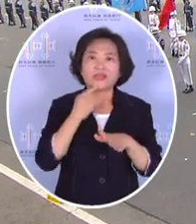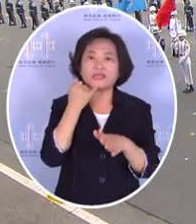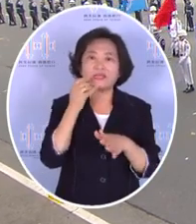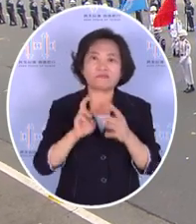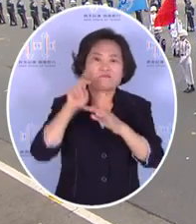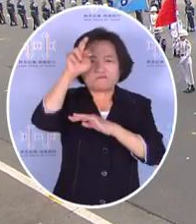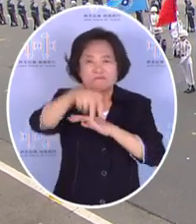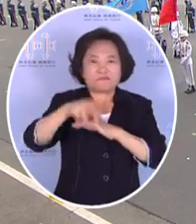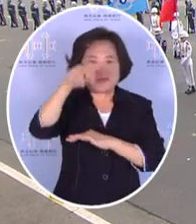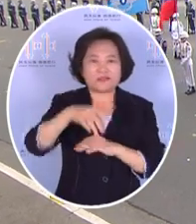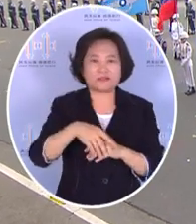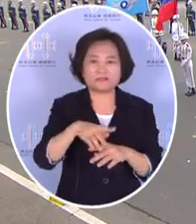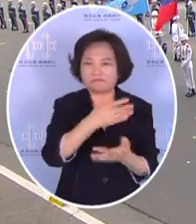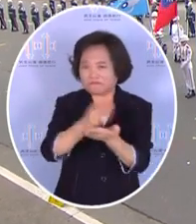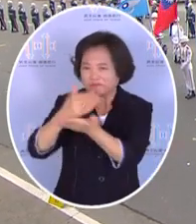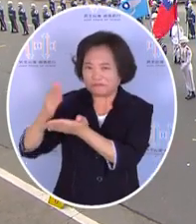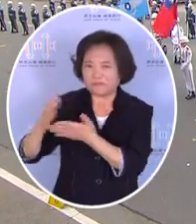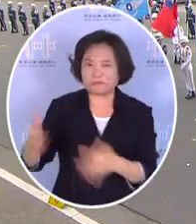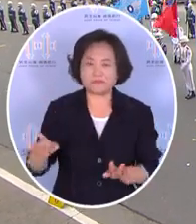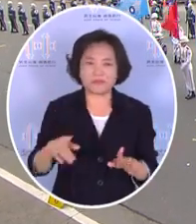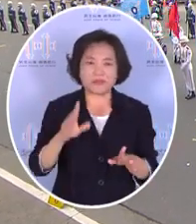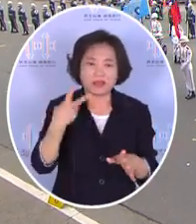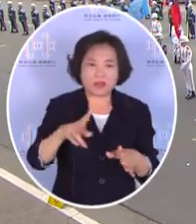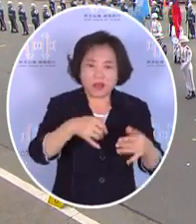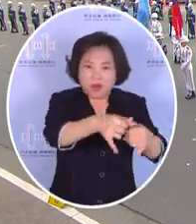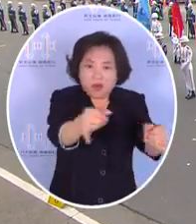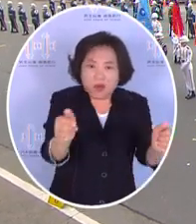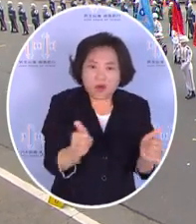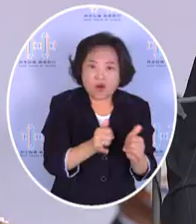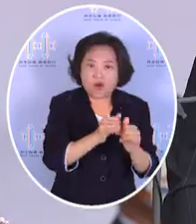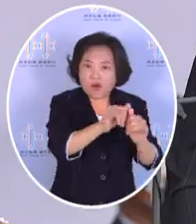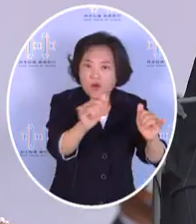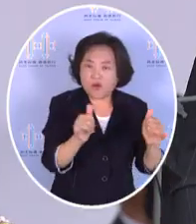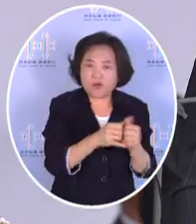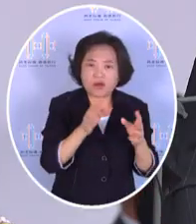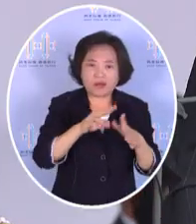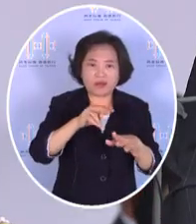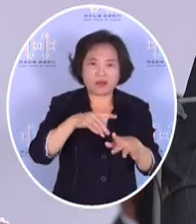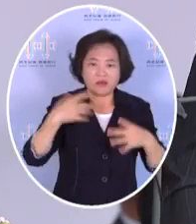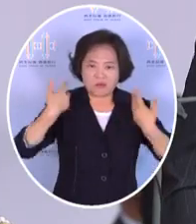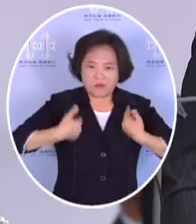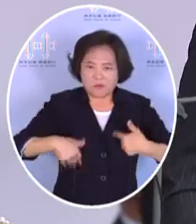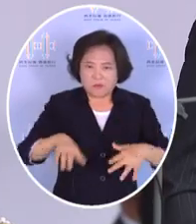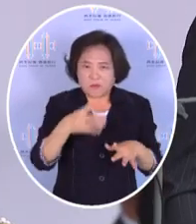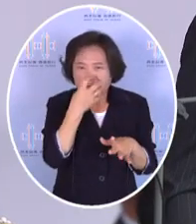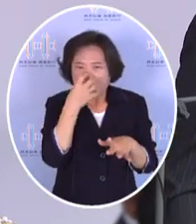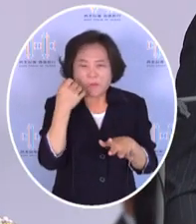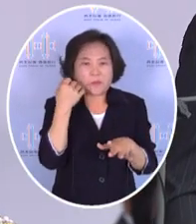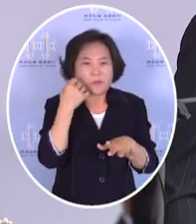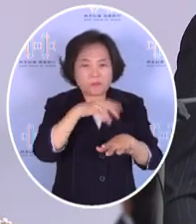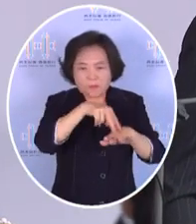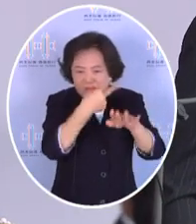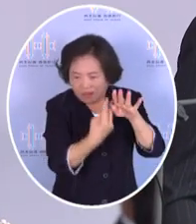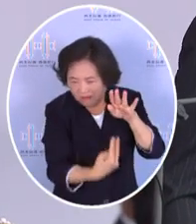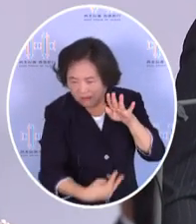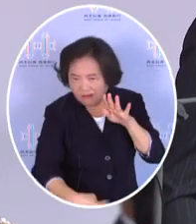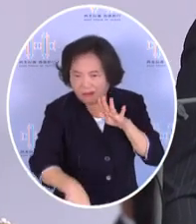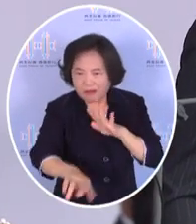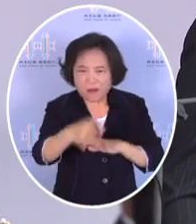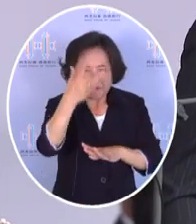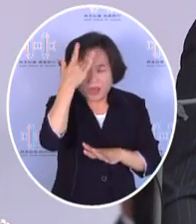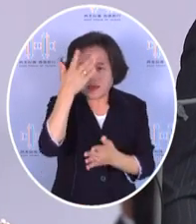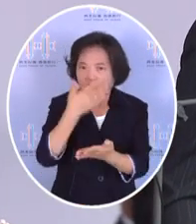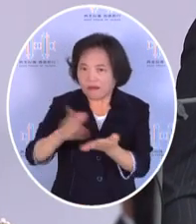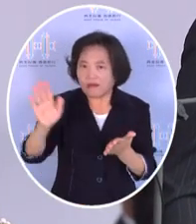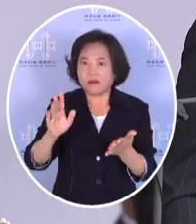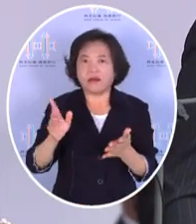则有穿戴重装备的弟兄姐妹，奋勇潜入海底，排除障碍。这就是中华民